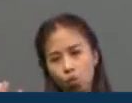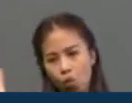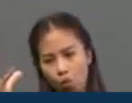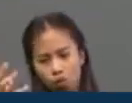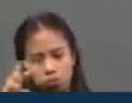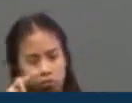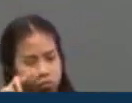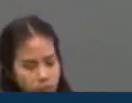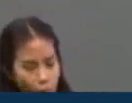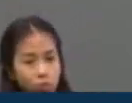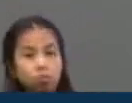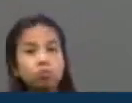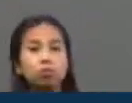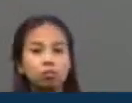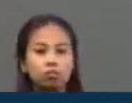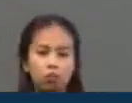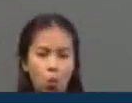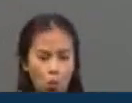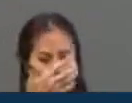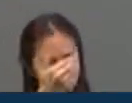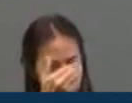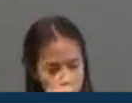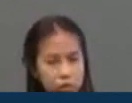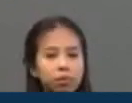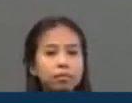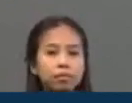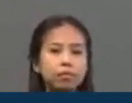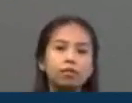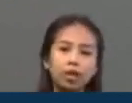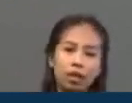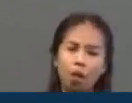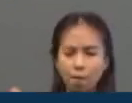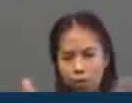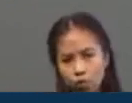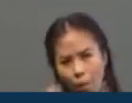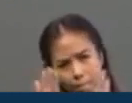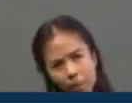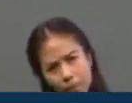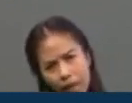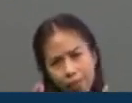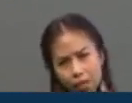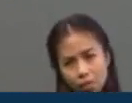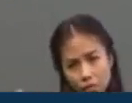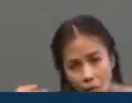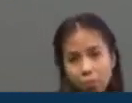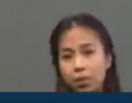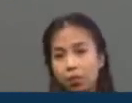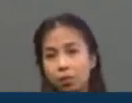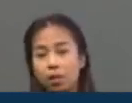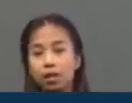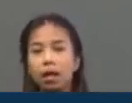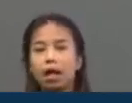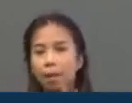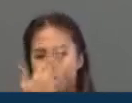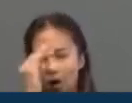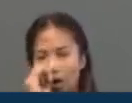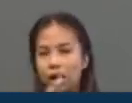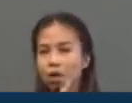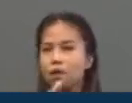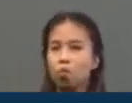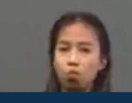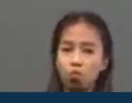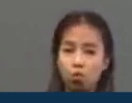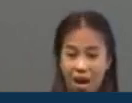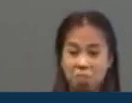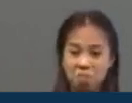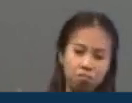ประชุมผู้นำเขตเศรษฐกิจเอเปกแผนรักษาความปลอดภัยในสถานที่ต่างๆอาทิสถานที่ตั้งโรงแรมห้องจัดเลี้ยง